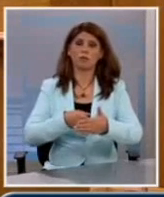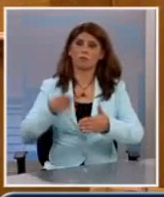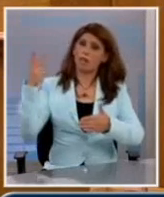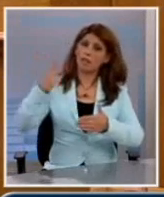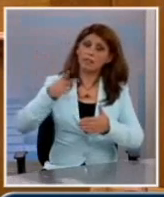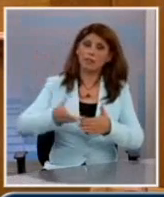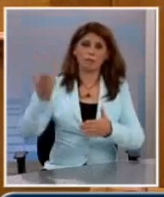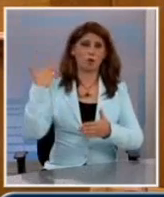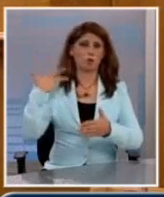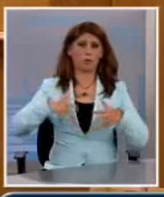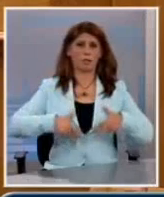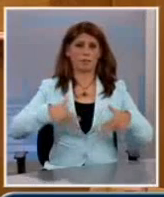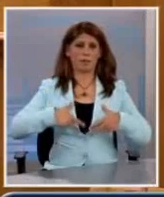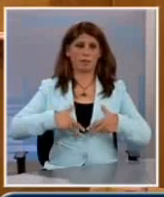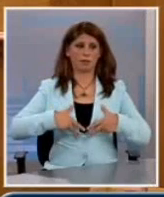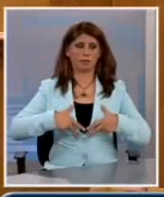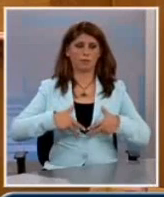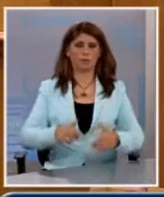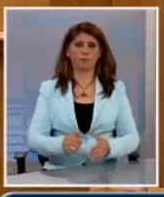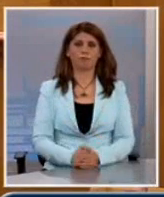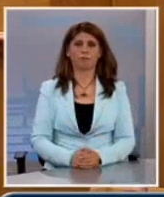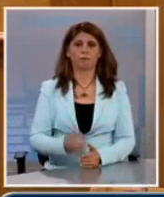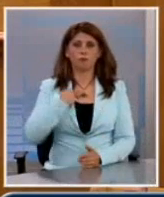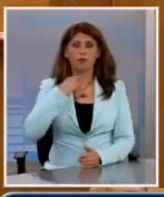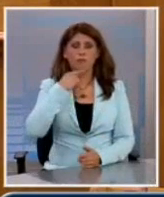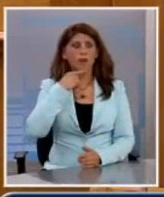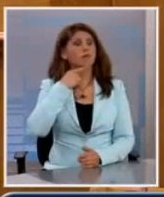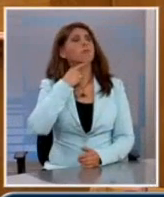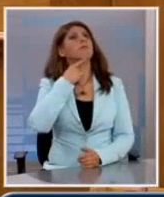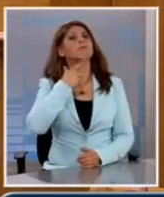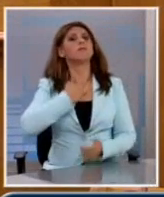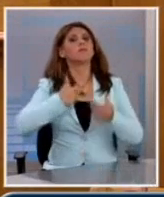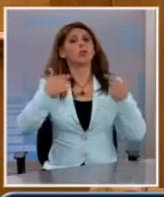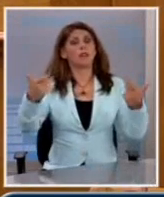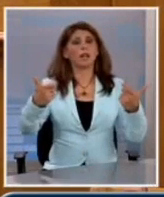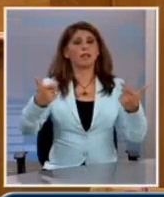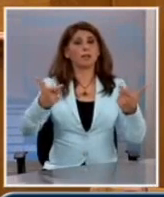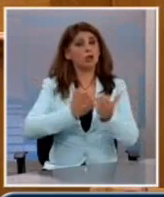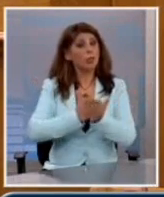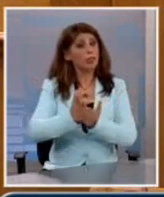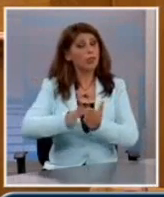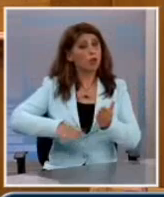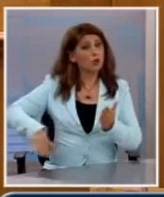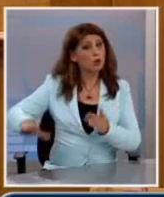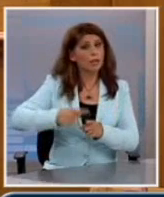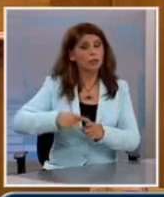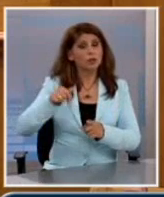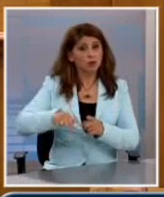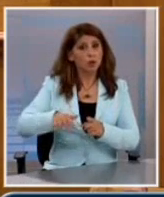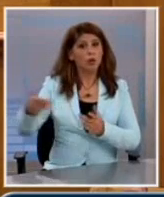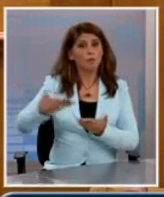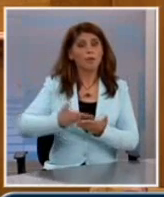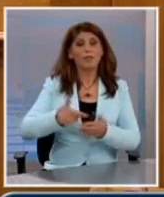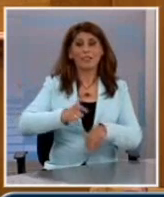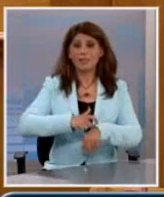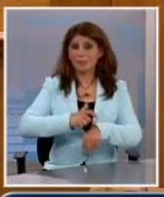προηγούμενες κυβερνήσεις. Υψώσαμε το κεφάλι, φωνάξαμε δυνατά το δίκαιο του λαού μας. Τώρα που έρχεται η